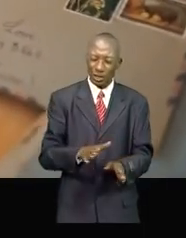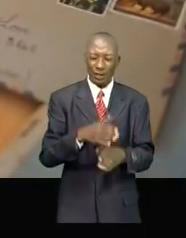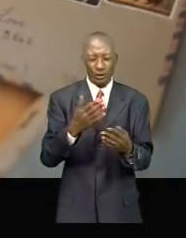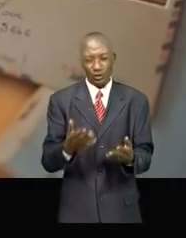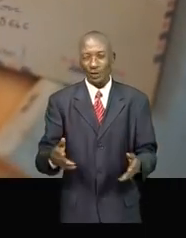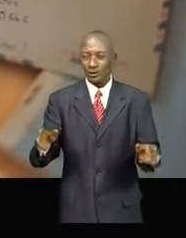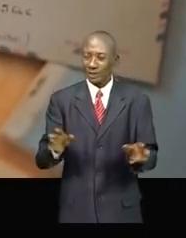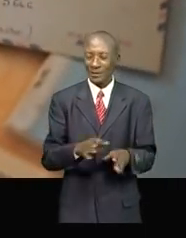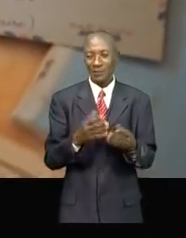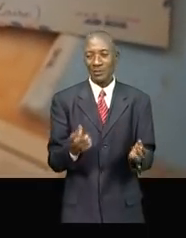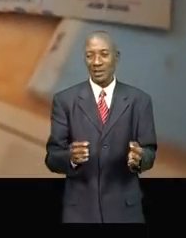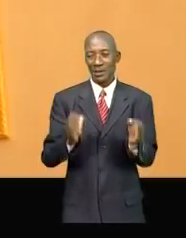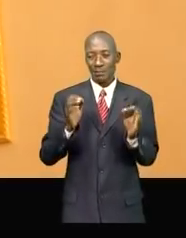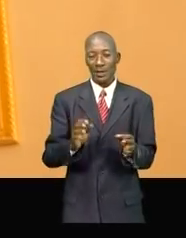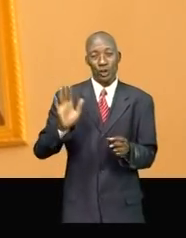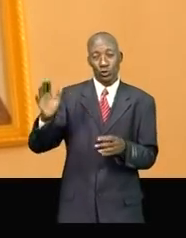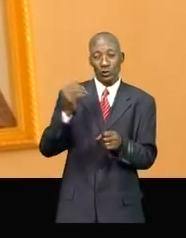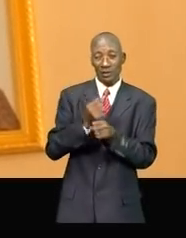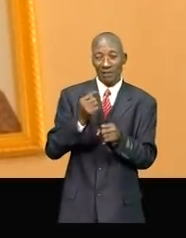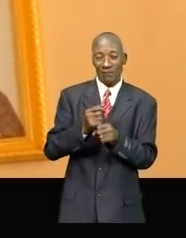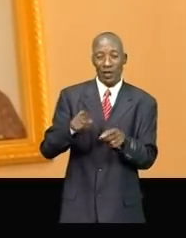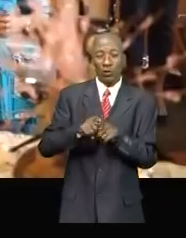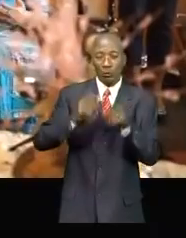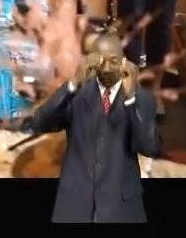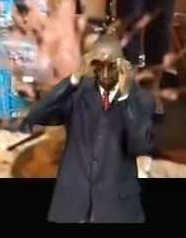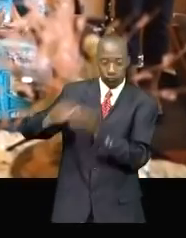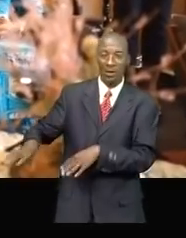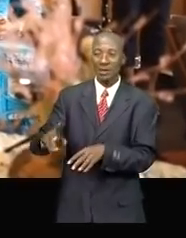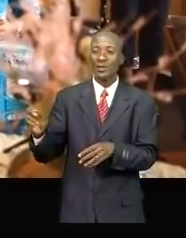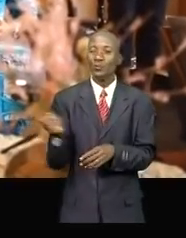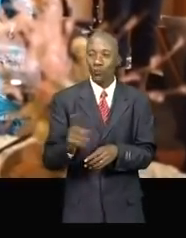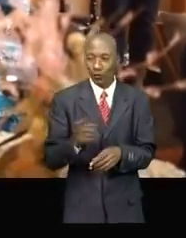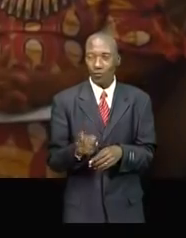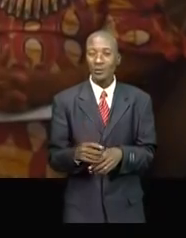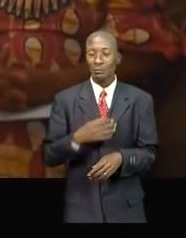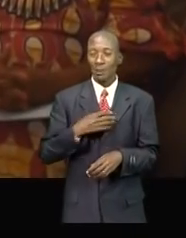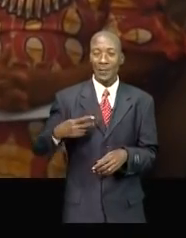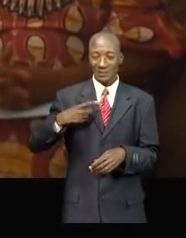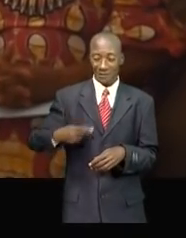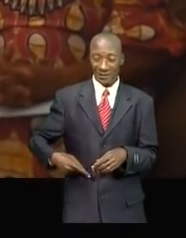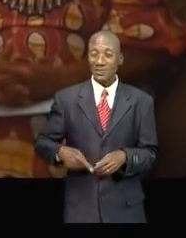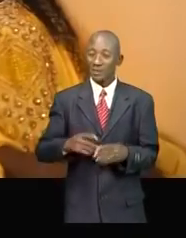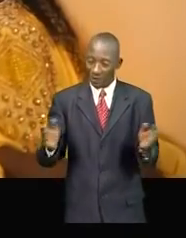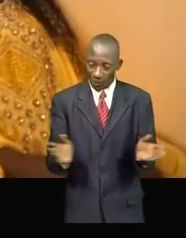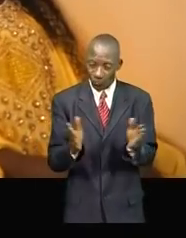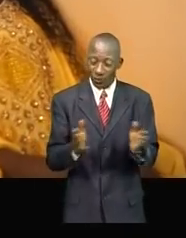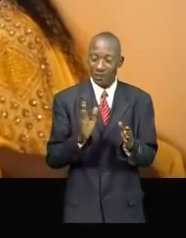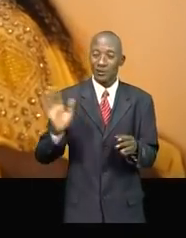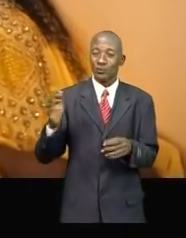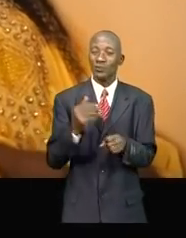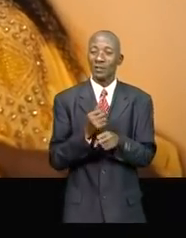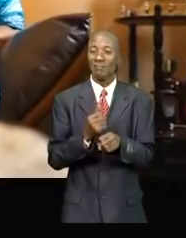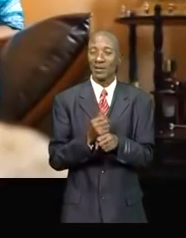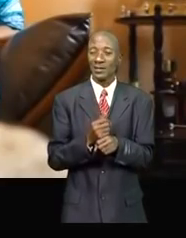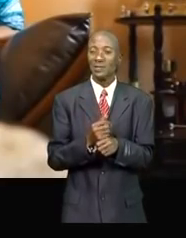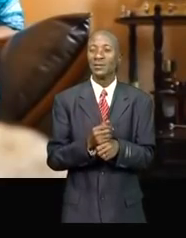assumé son statut. Son handicap n'a jamais été un frein et son courage a fait d'elle une icône de l'émancipation de la femme en